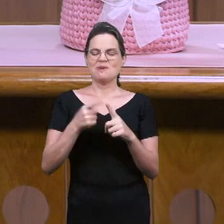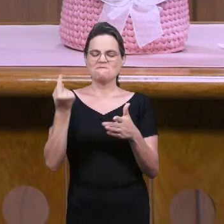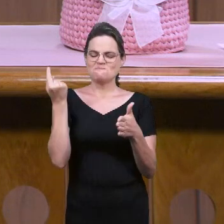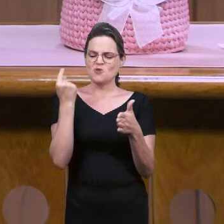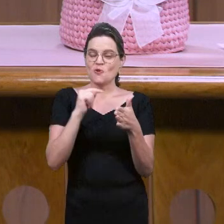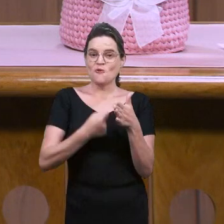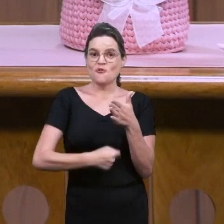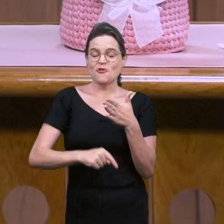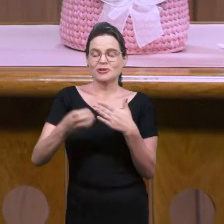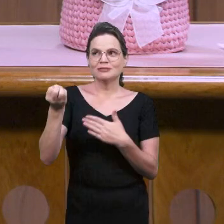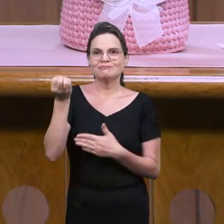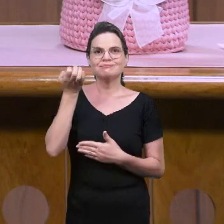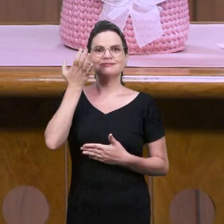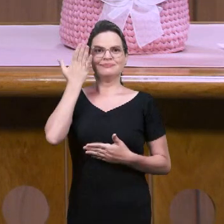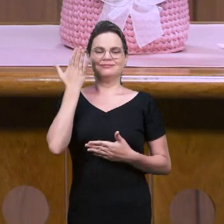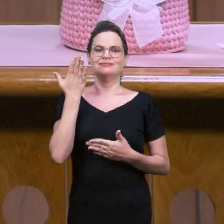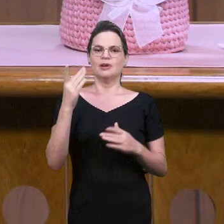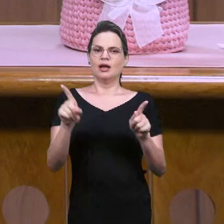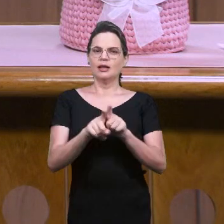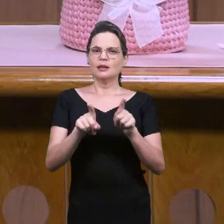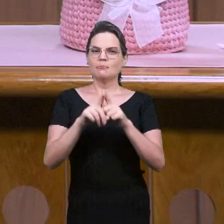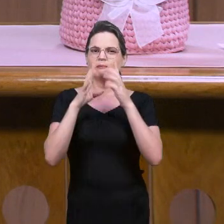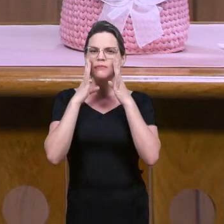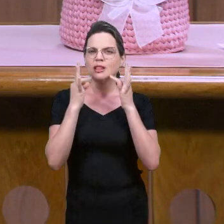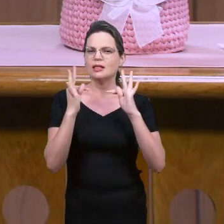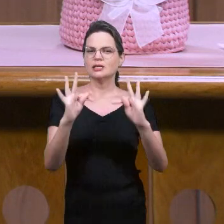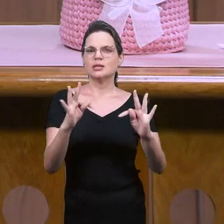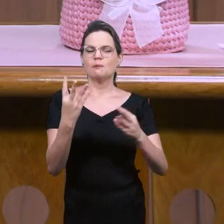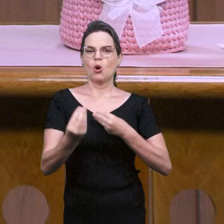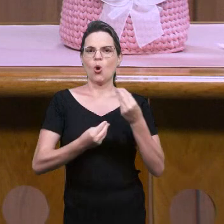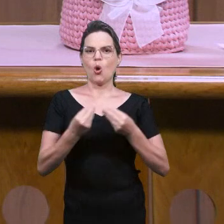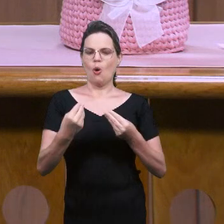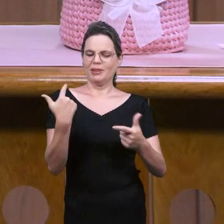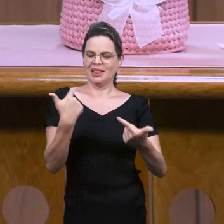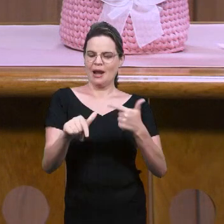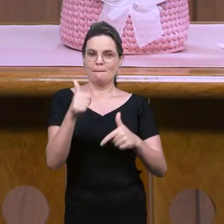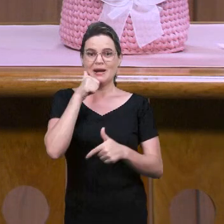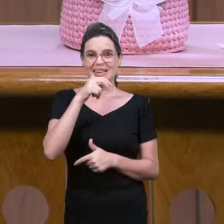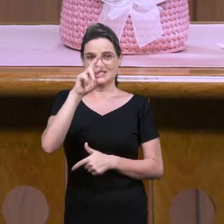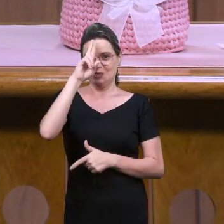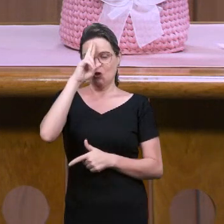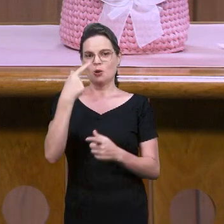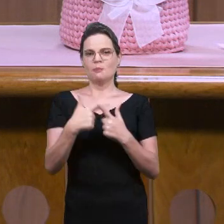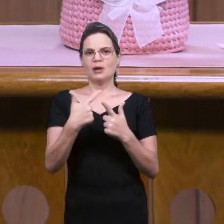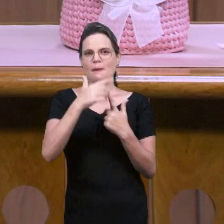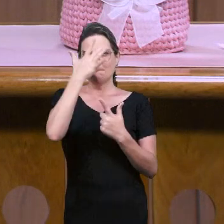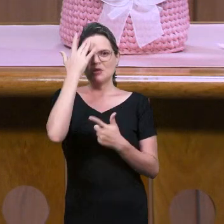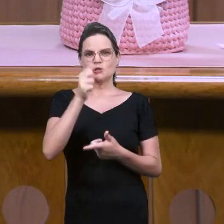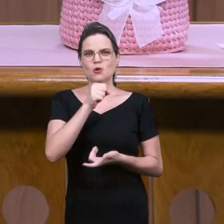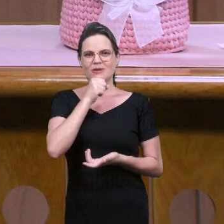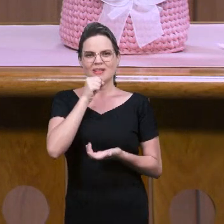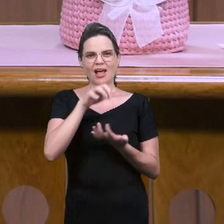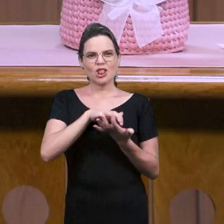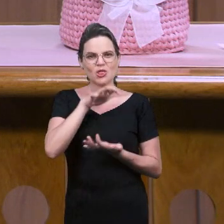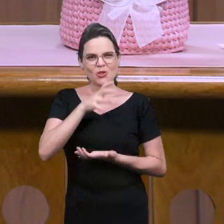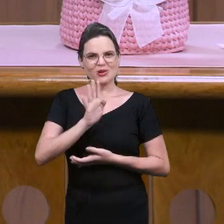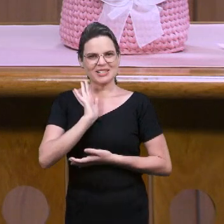si profonde, et même le témoignage du travail des dames par rapport aux personnes déjà